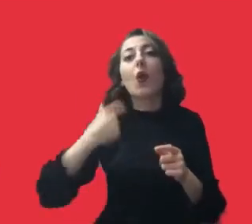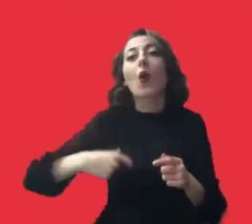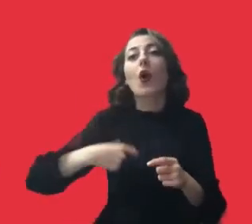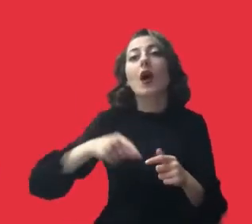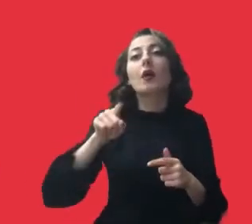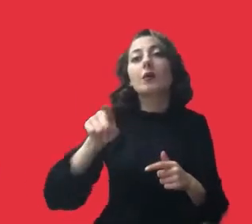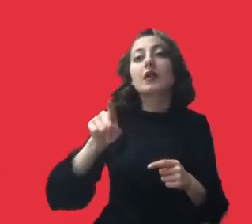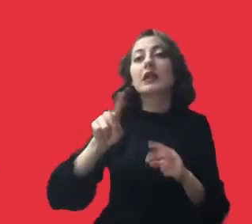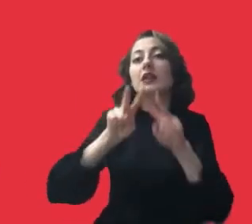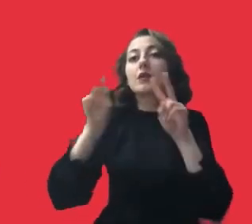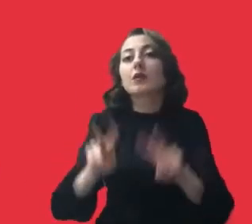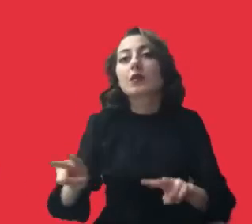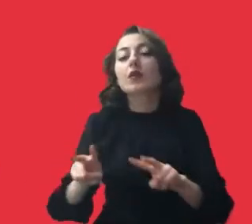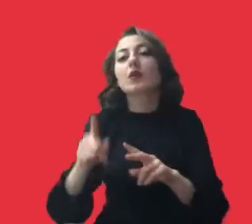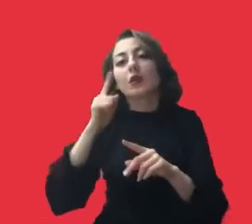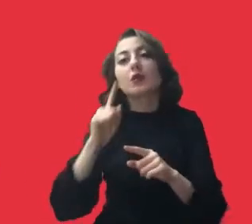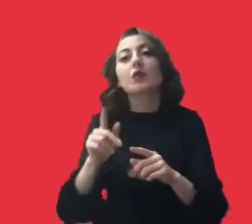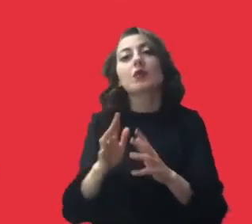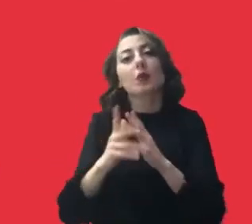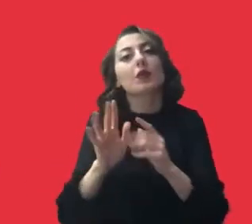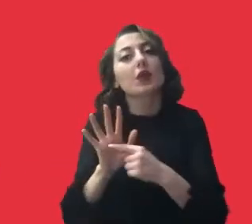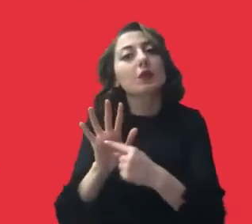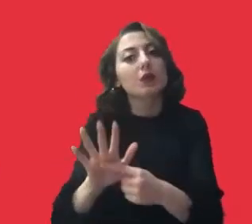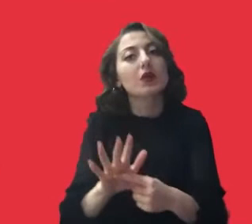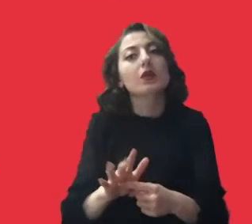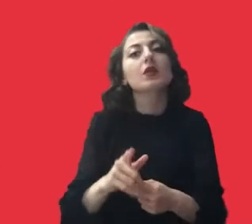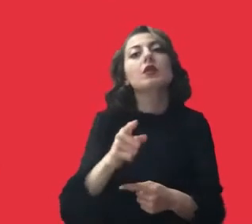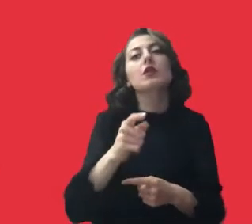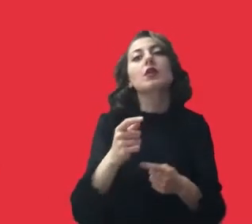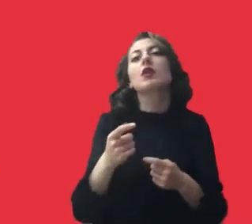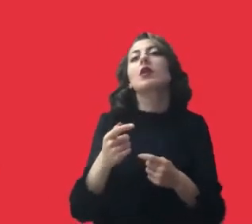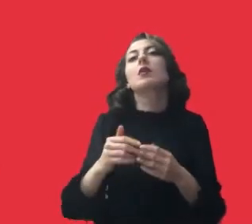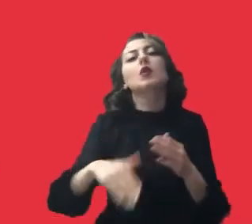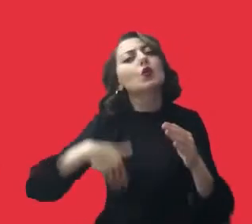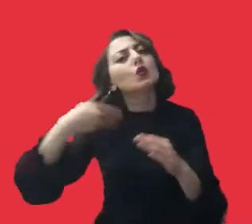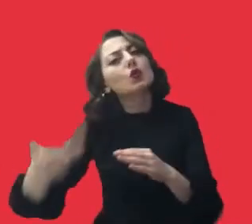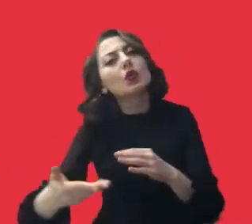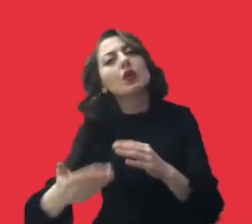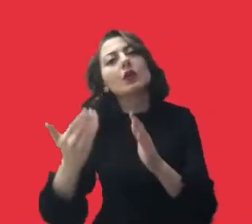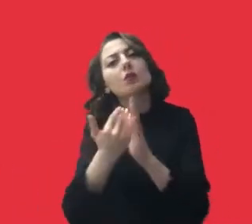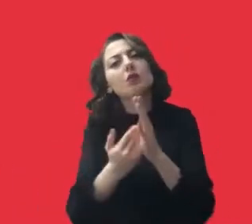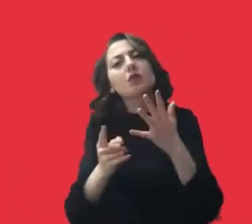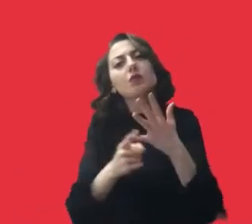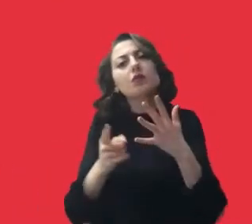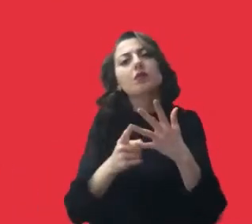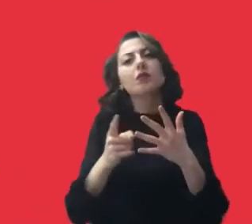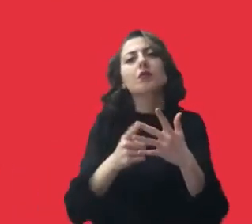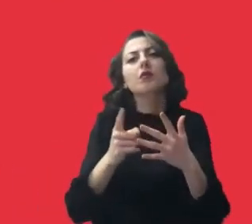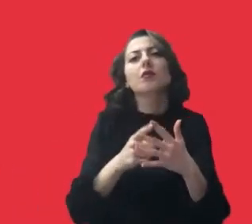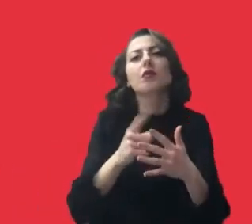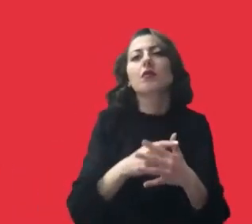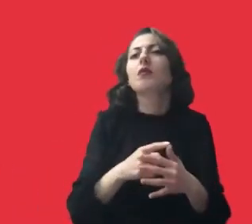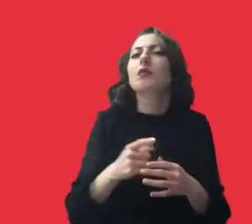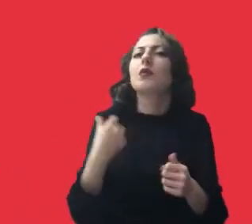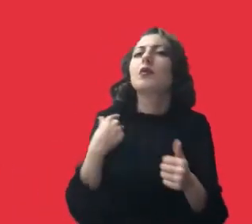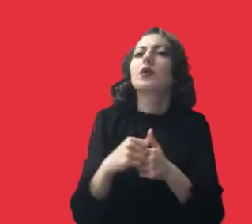öldürmek fire, olur. your priority is Sonra to hasar pull tespiti out that yaparsınız ve fire. sonraki And then you can aşamalarda just determine what is eee, damaged, and then in the tekrar next yangın stages, you çıkmaması will try için,